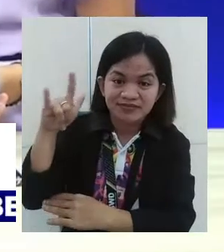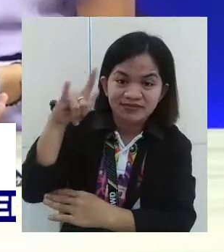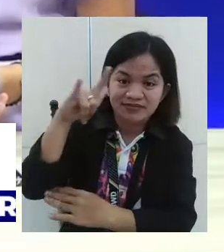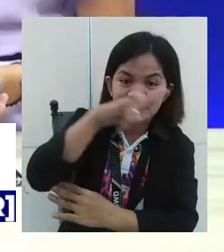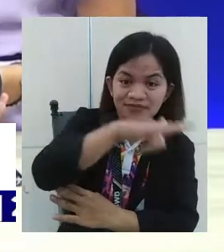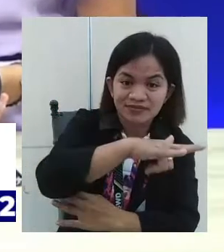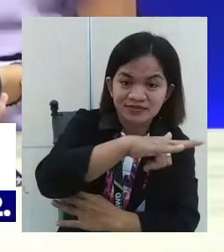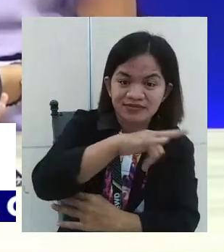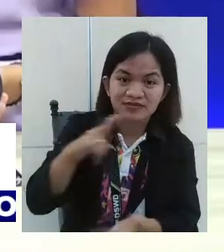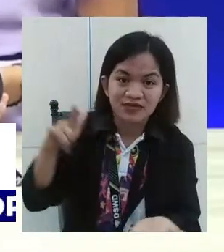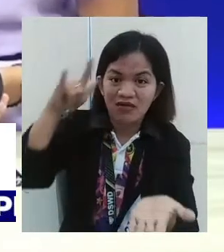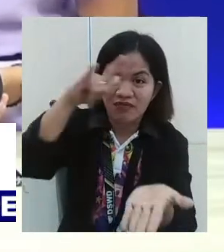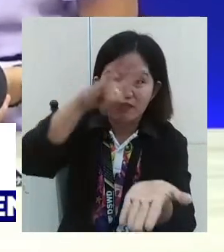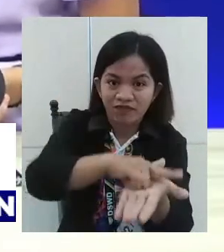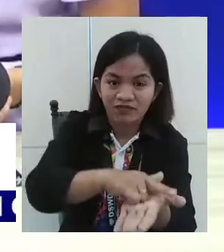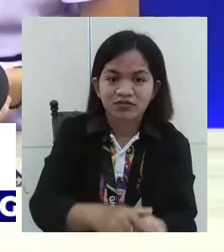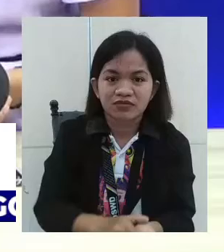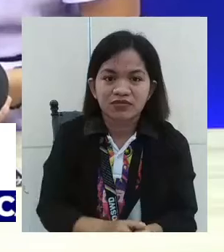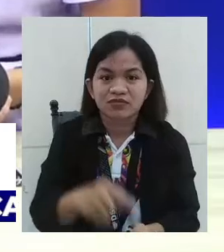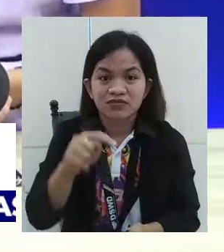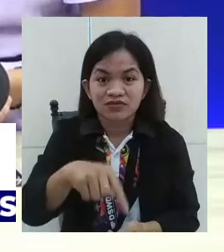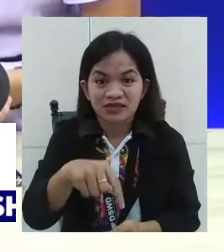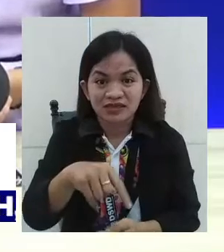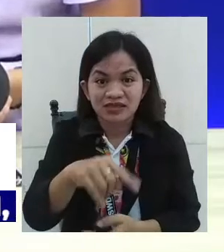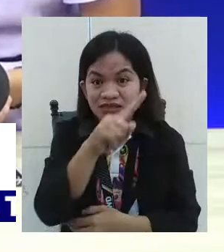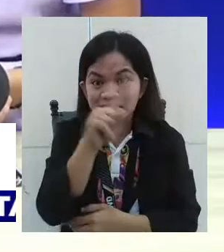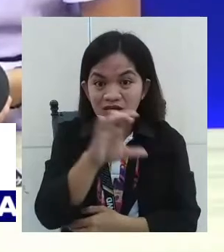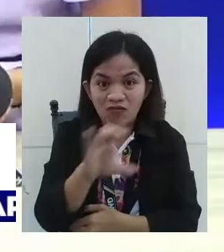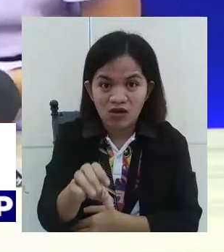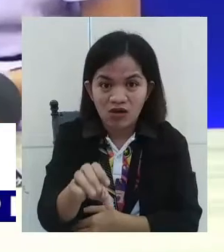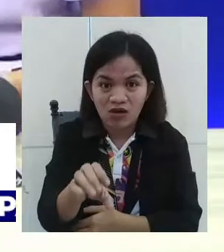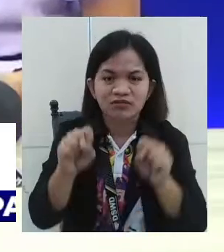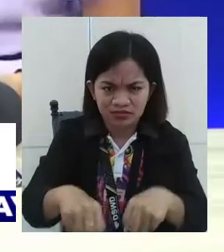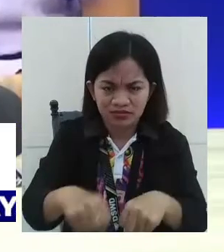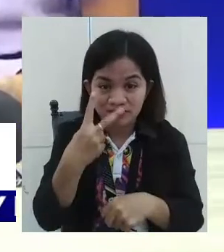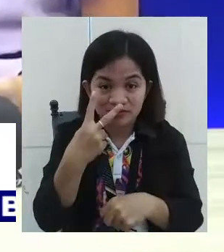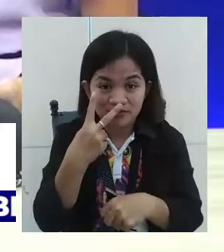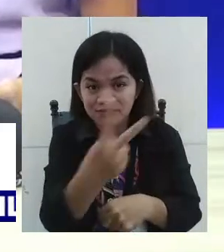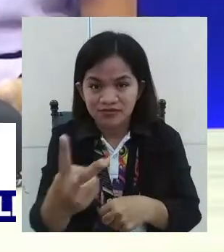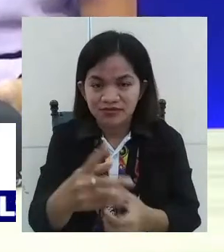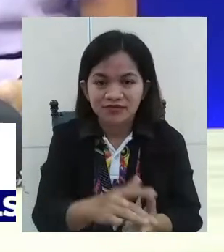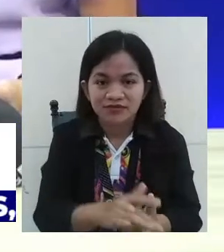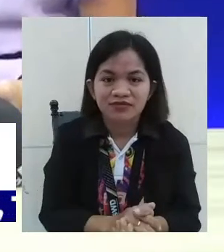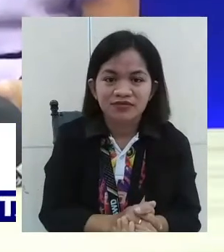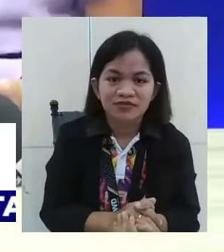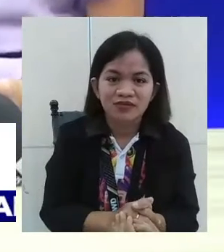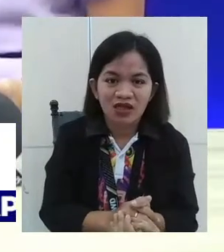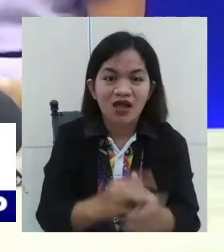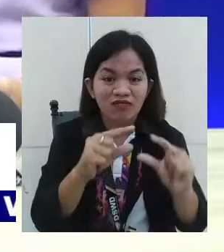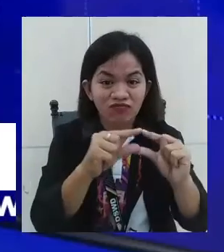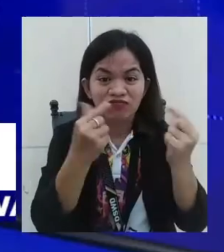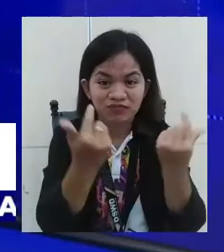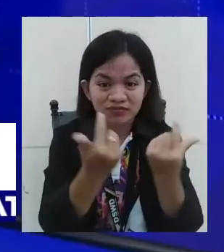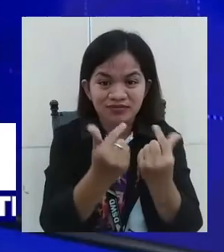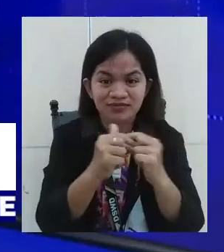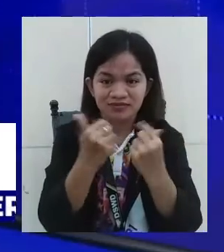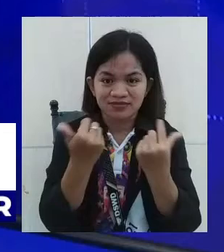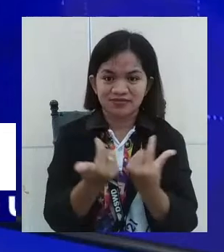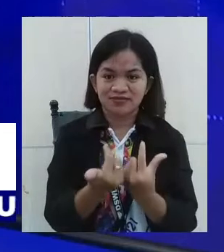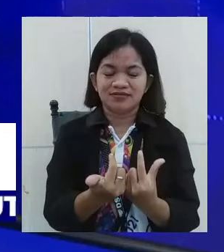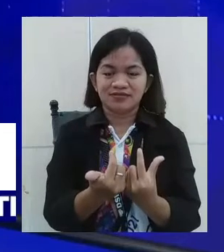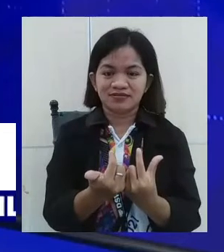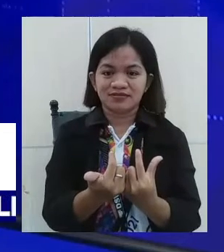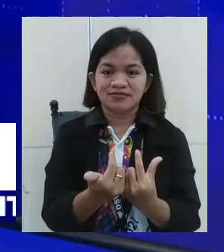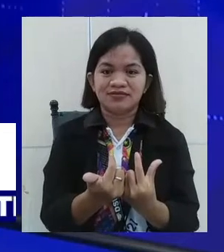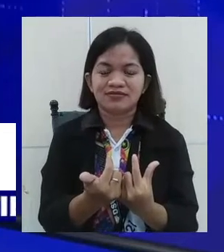walang problema sa Zamboanga because visible naman ho dyan, nakikita natin may isang grupo ng may kapansanan dyan na